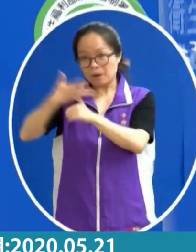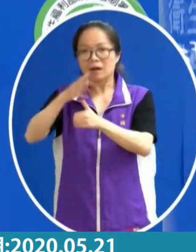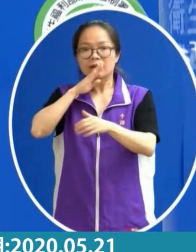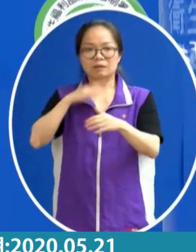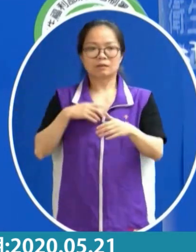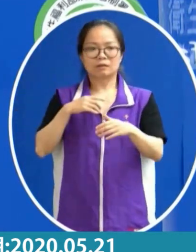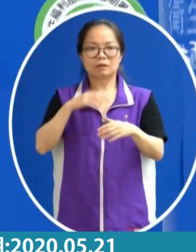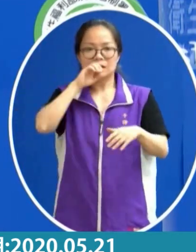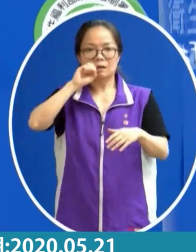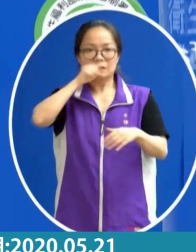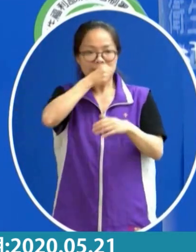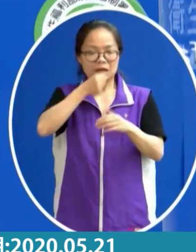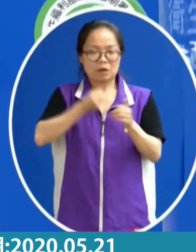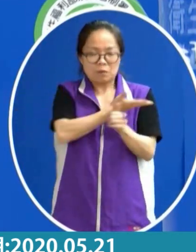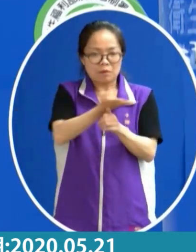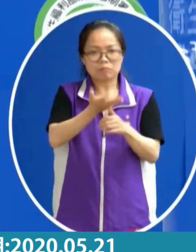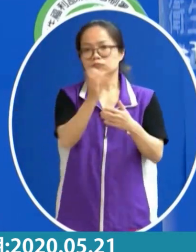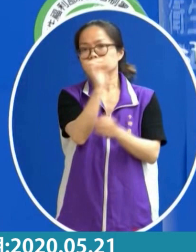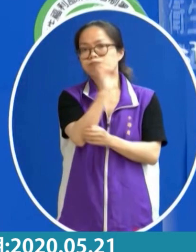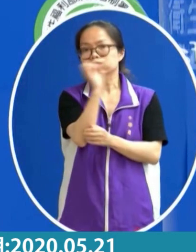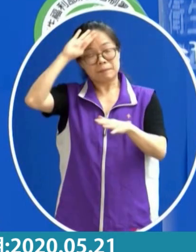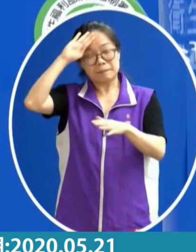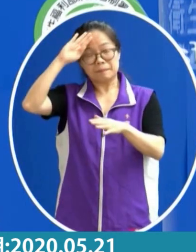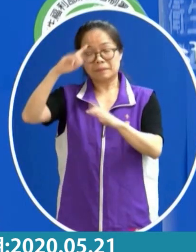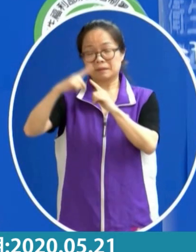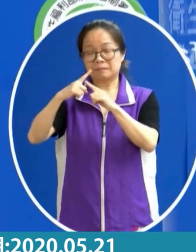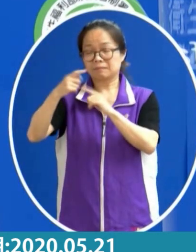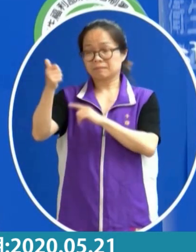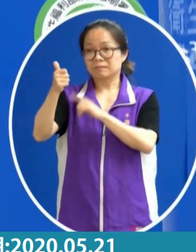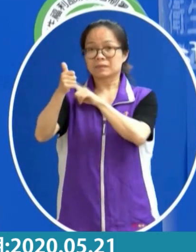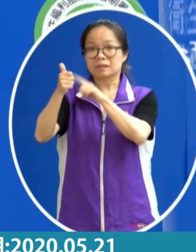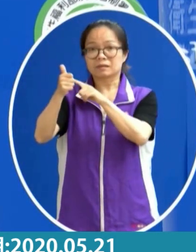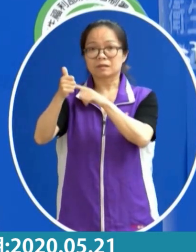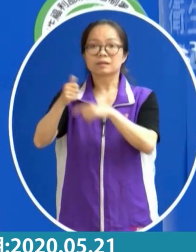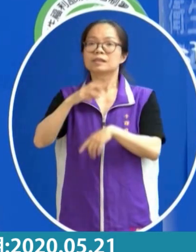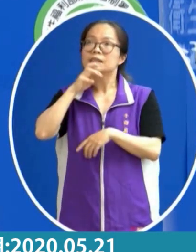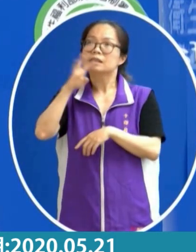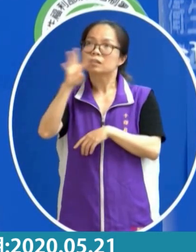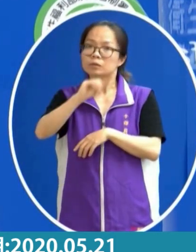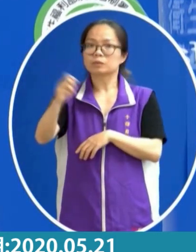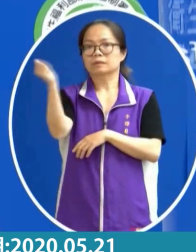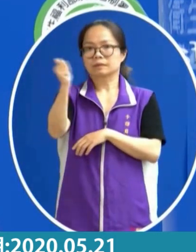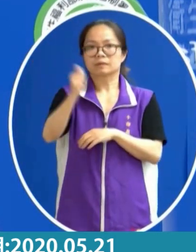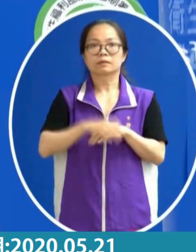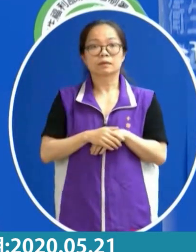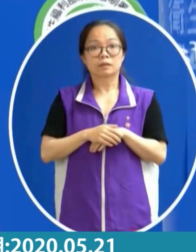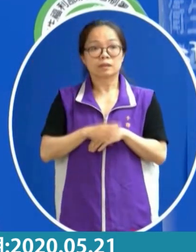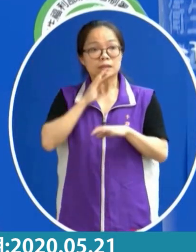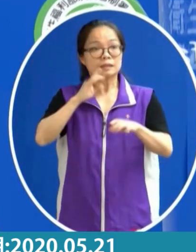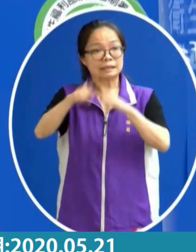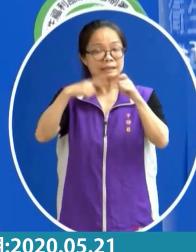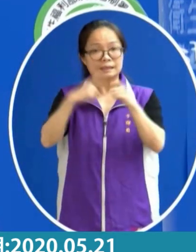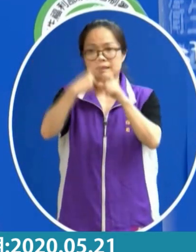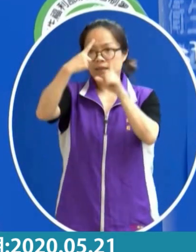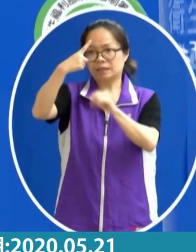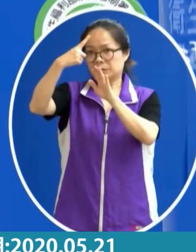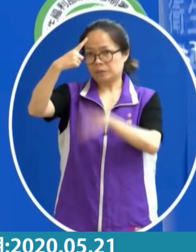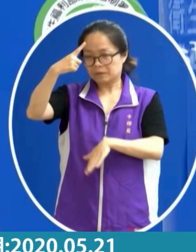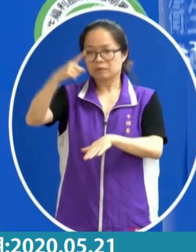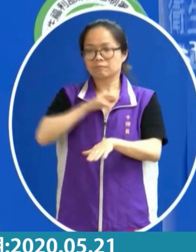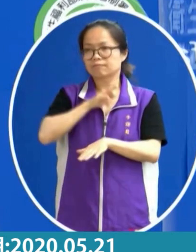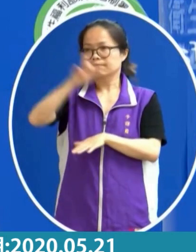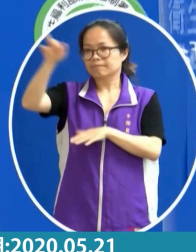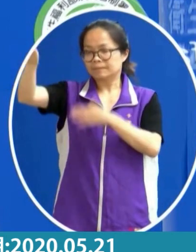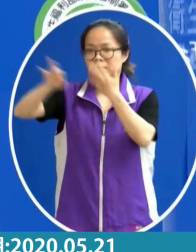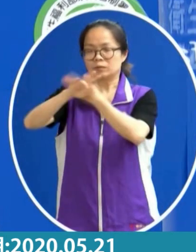连续第39天没有本土的案例。他是30多岁的男性，那今年的1月下旬到